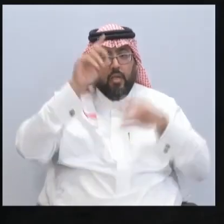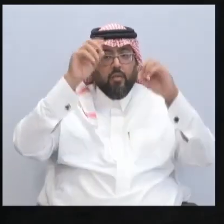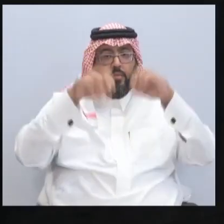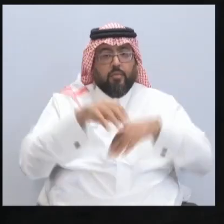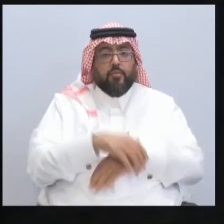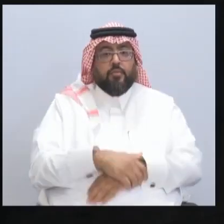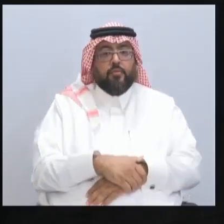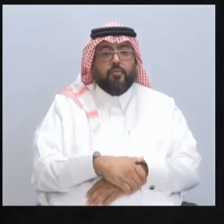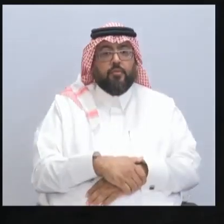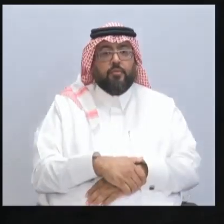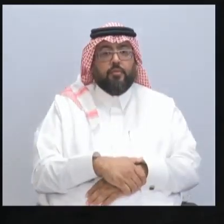الله وبركاته